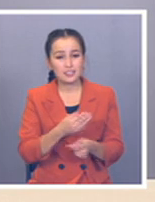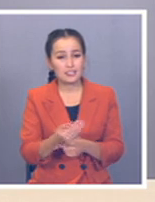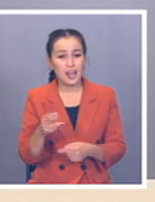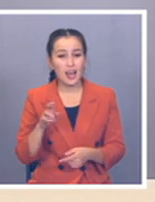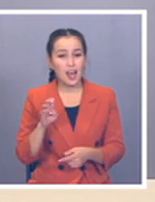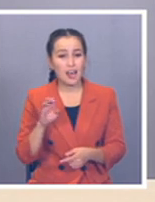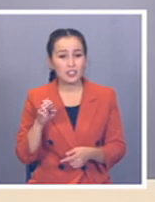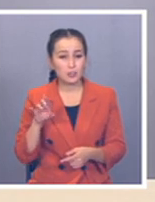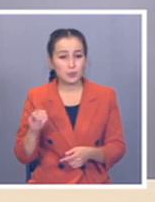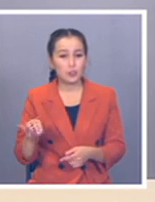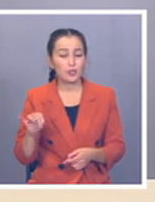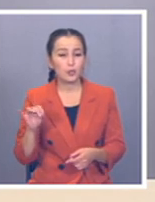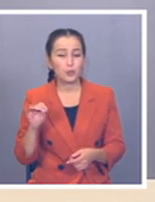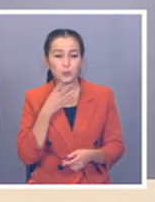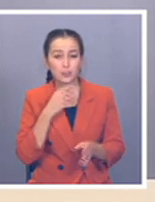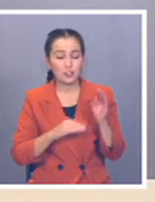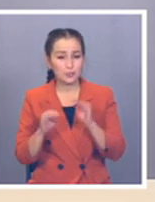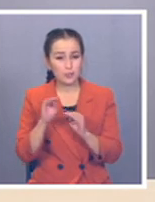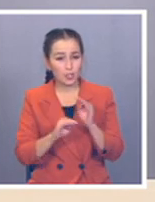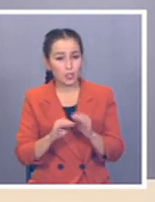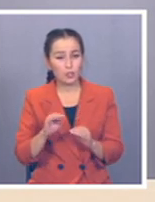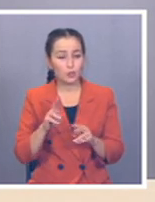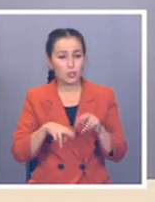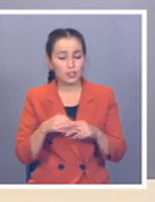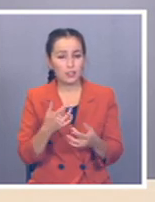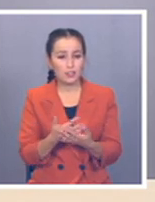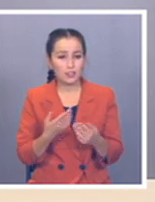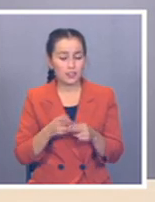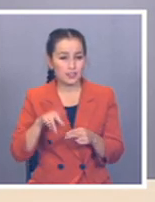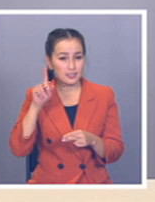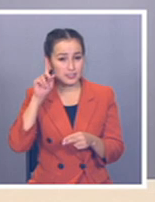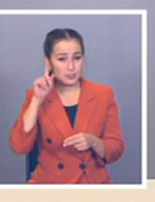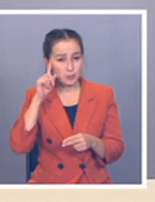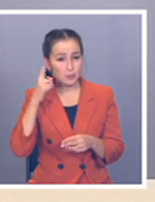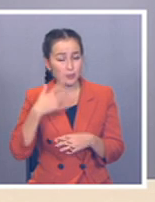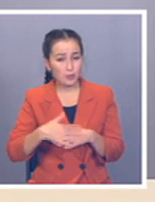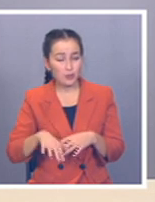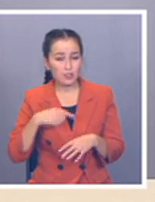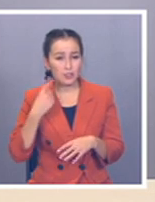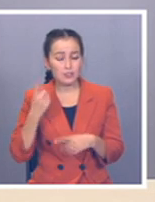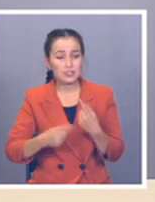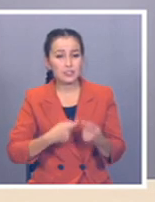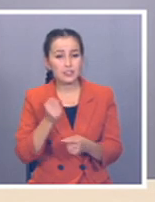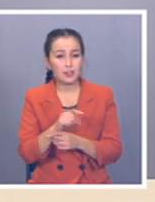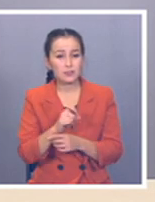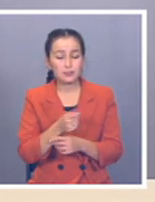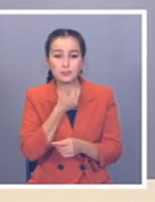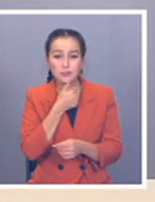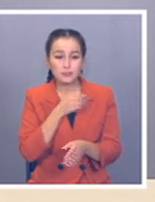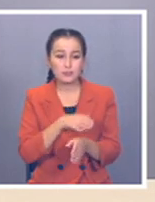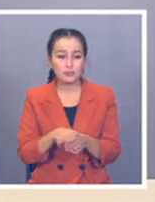көркемдегіш құралдарды білдіңіздер деген сенімдемін. Олай болса, келесі тапсырманы орындауға